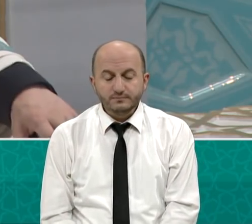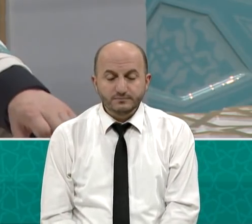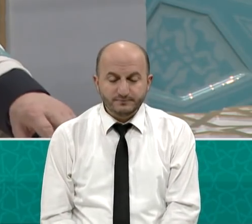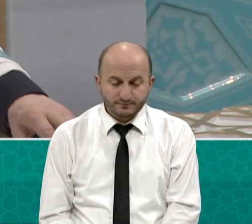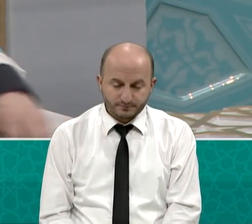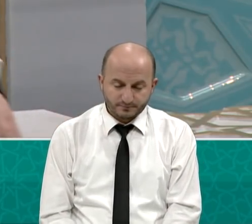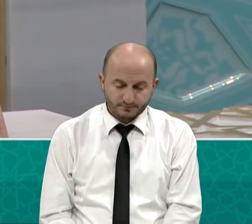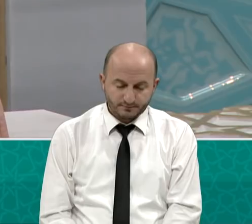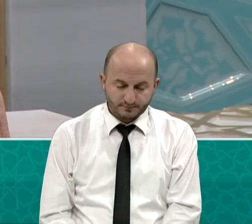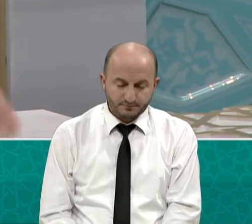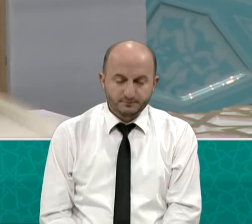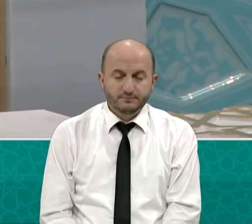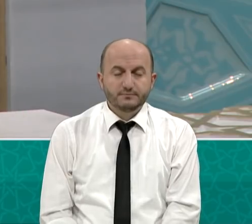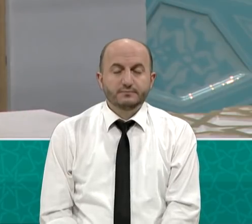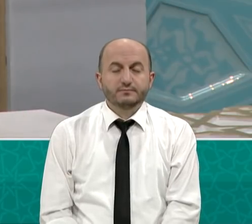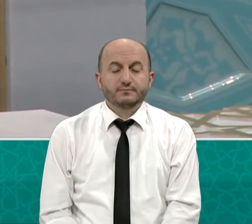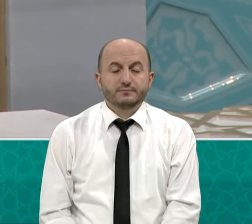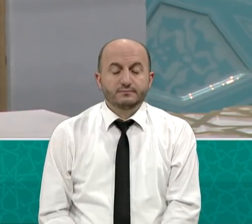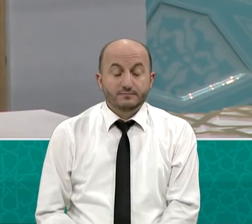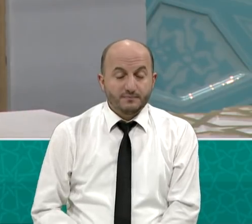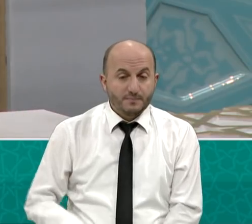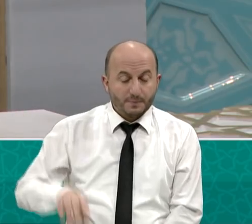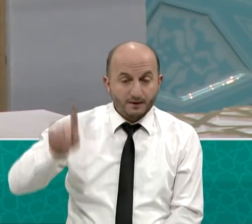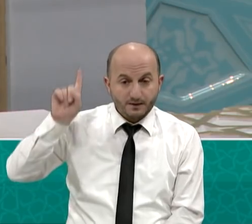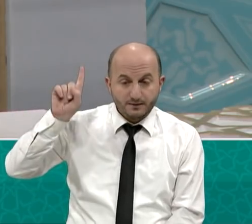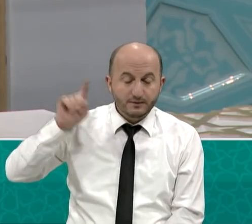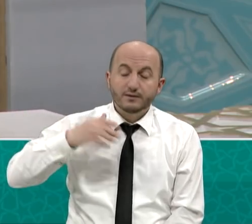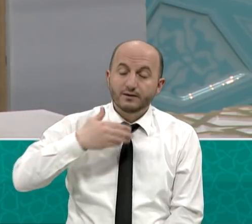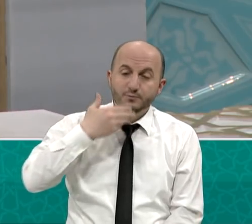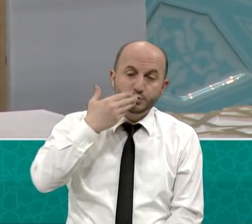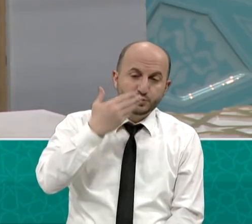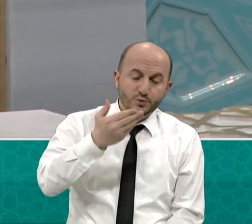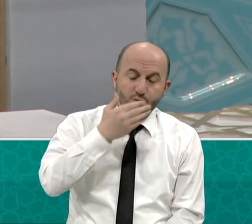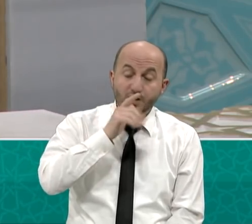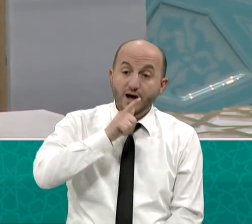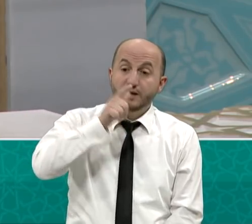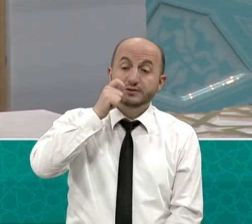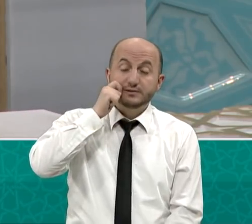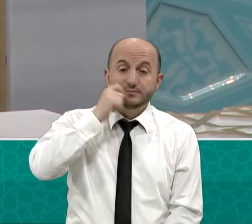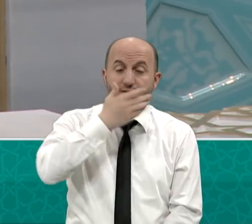istiyorum Kur'an-ı Kerim'den. Rabbimiz buyuruyor ki, ey iman edenler,